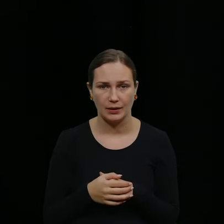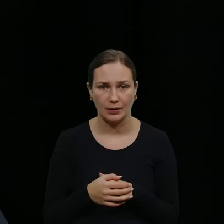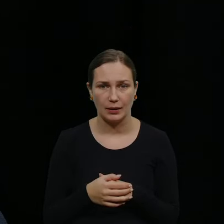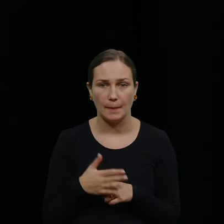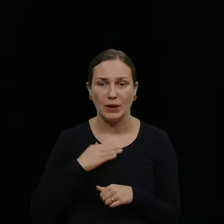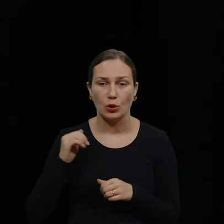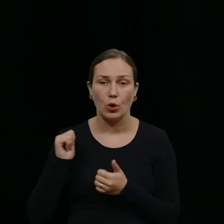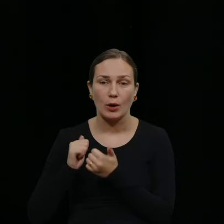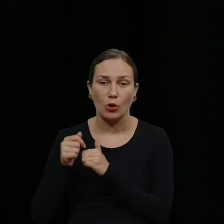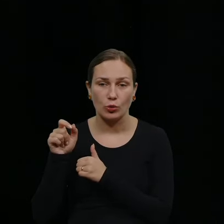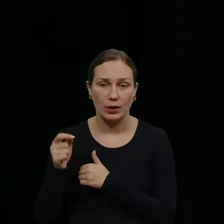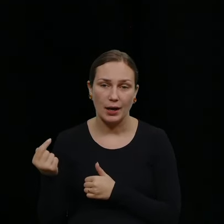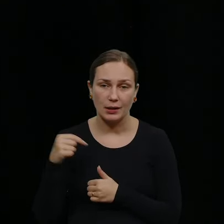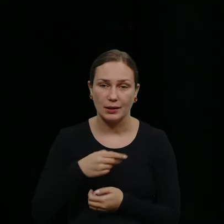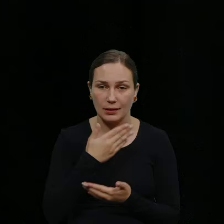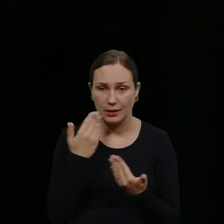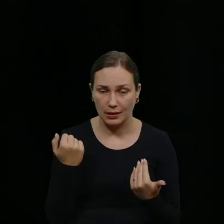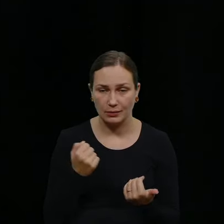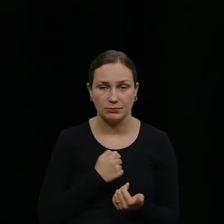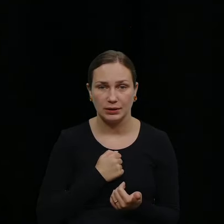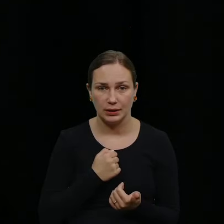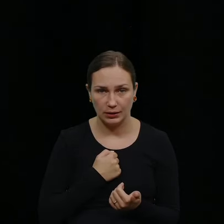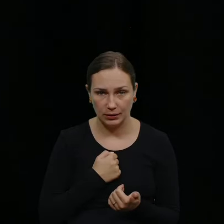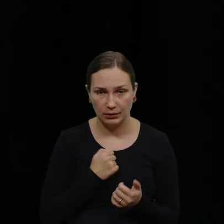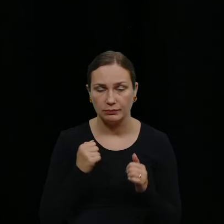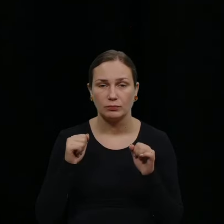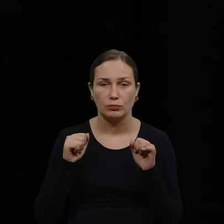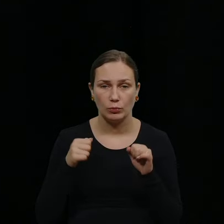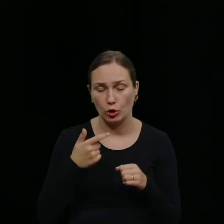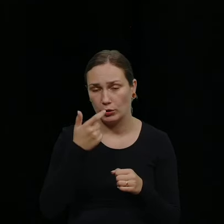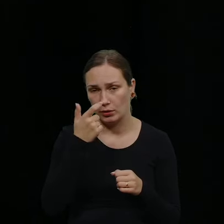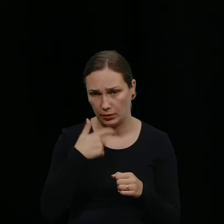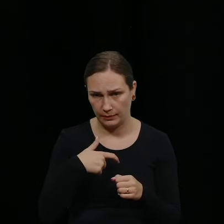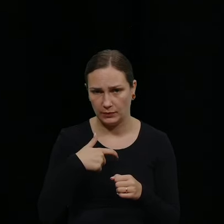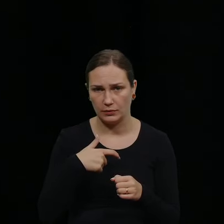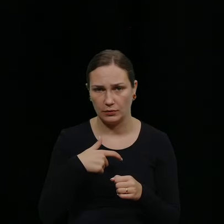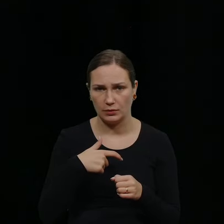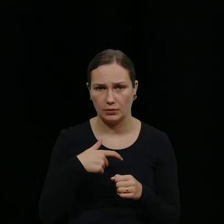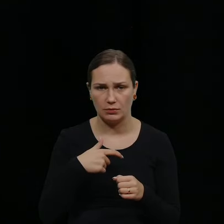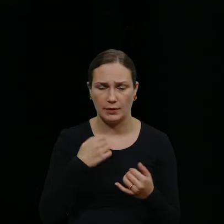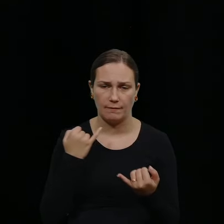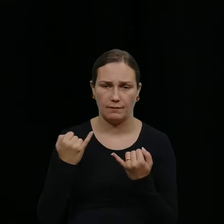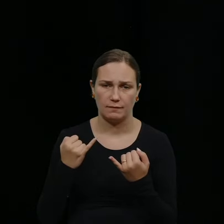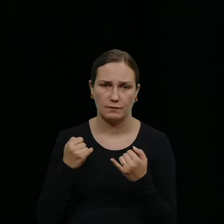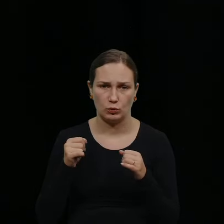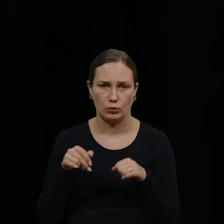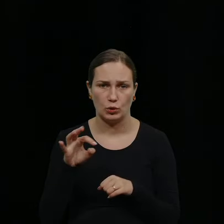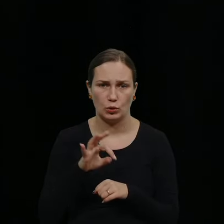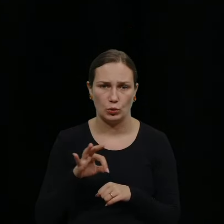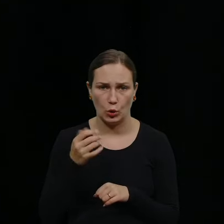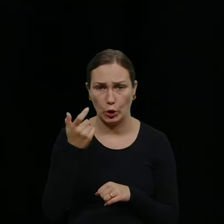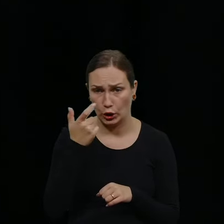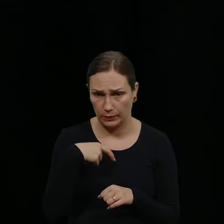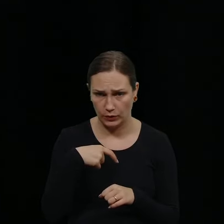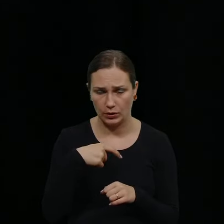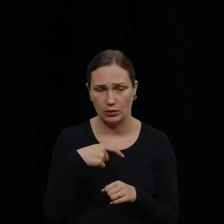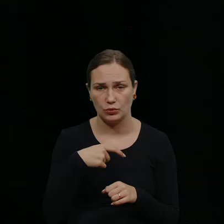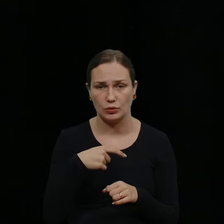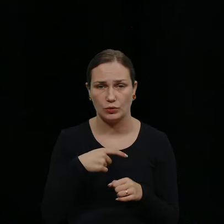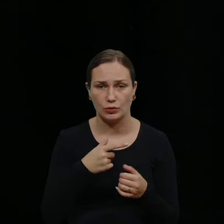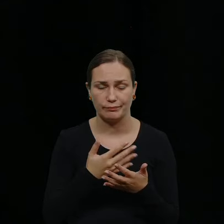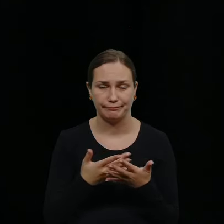neatėjo mano konkurentas į šiuos debatus, nes mes galėtume rimtai labai pakalbėti apie rimtus dalykus